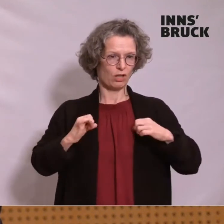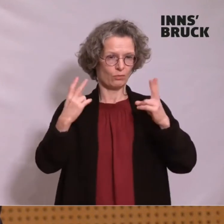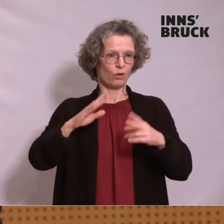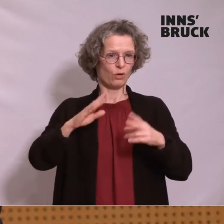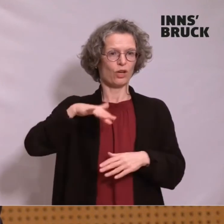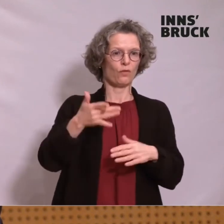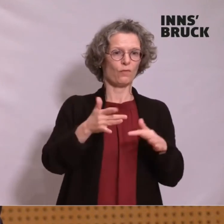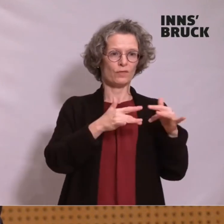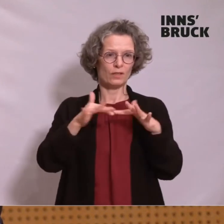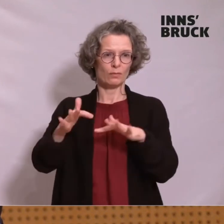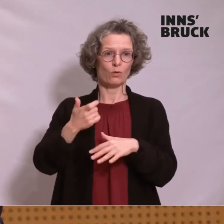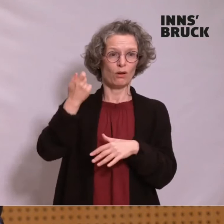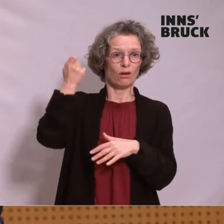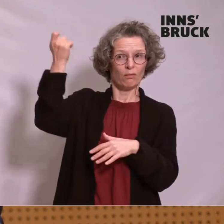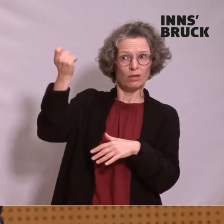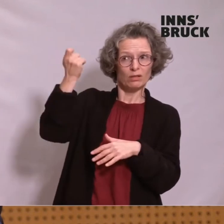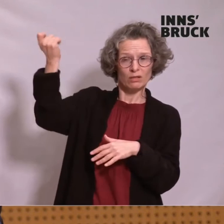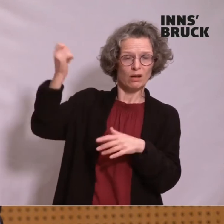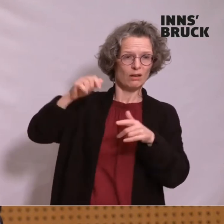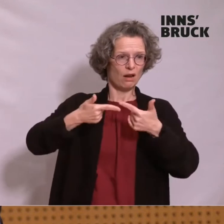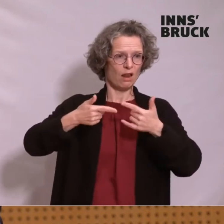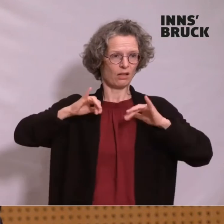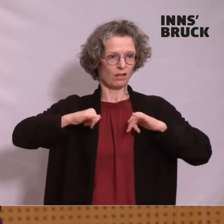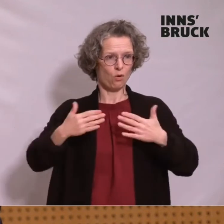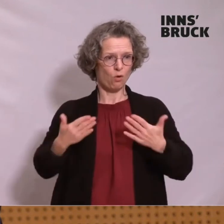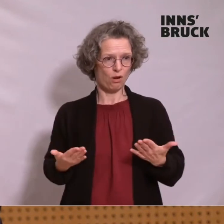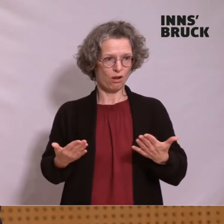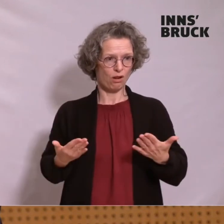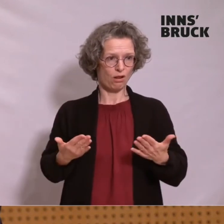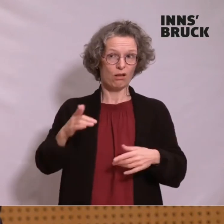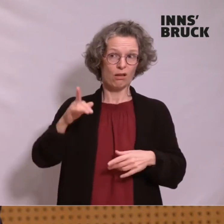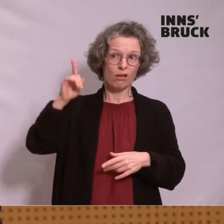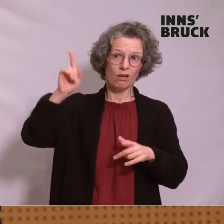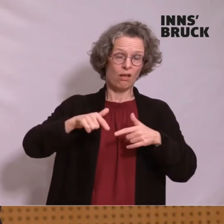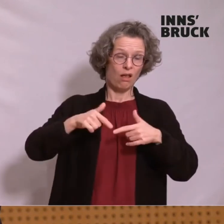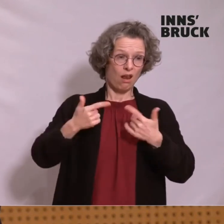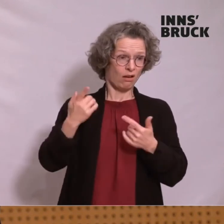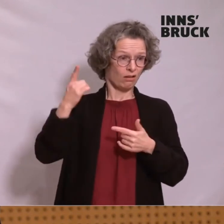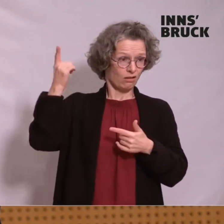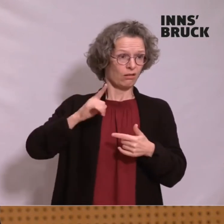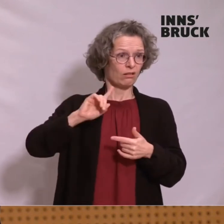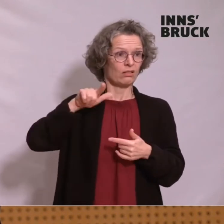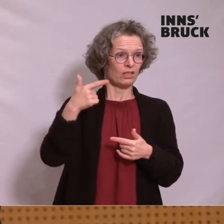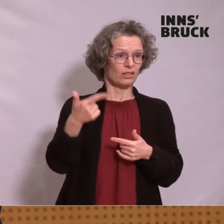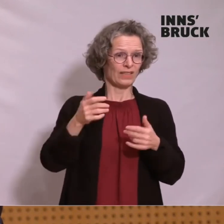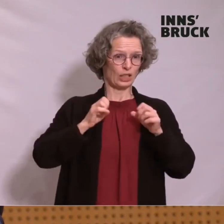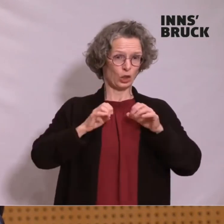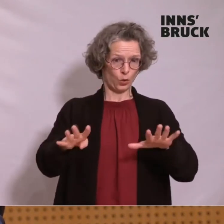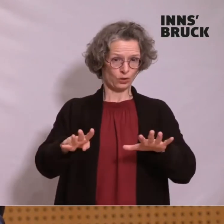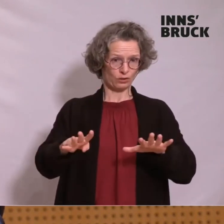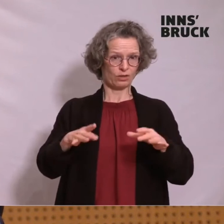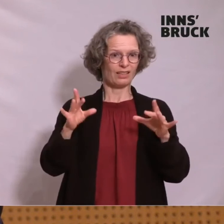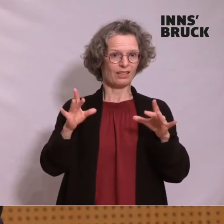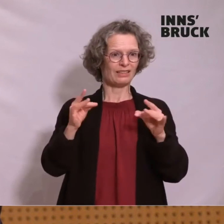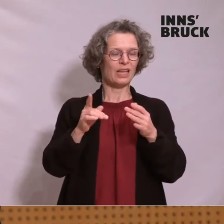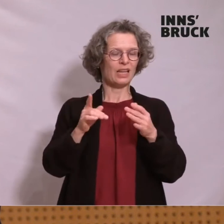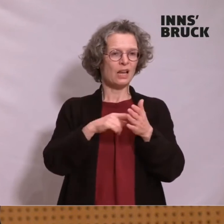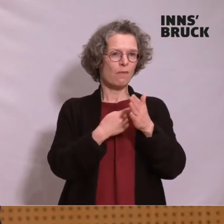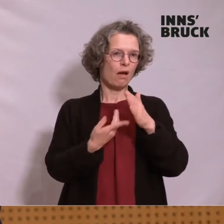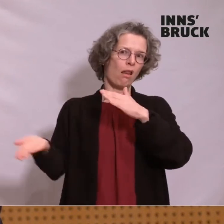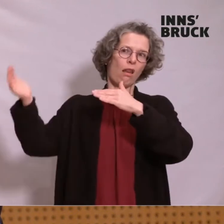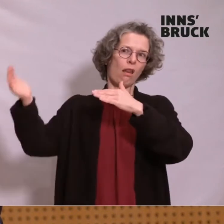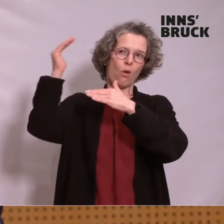Tirol bezahlt? Das Land hatte 2019 bei einem zehnmal größeren Budget